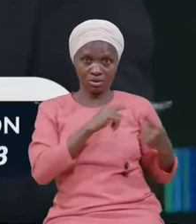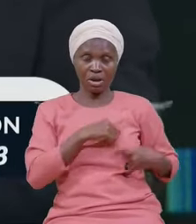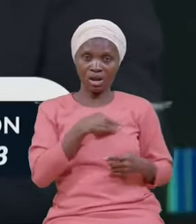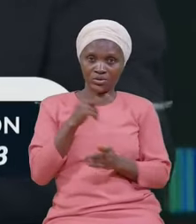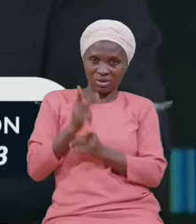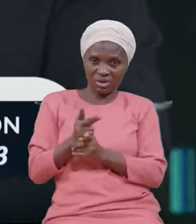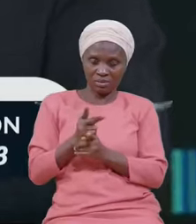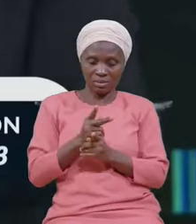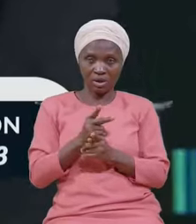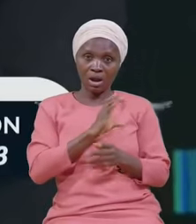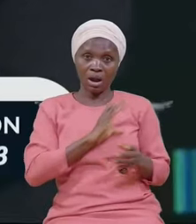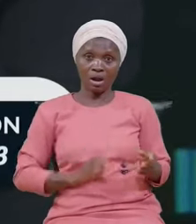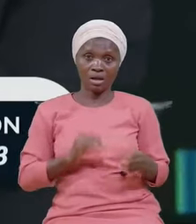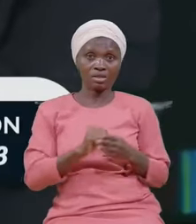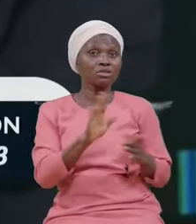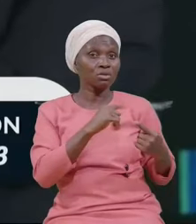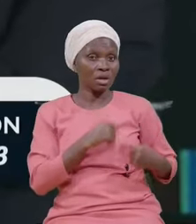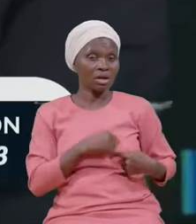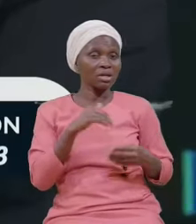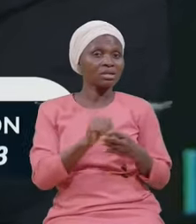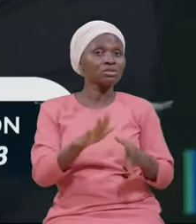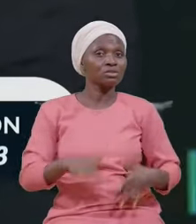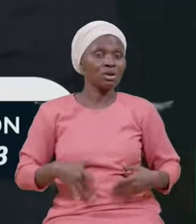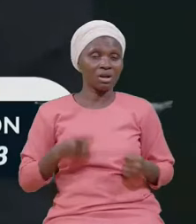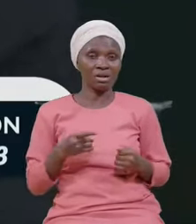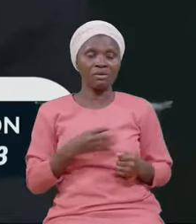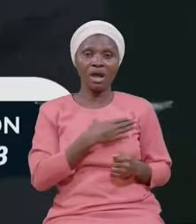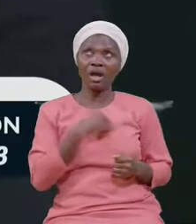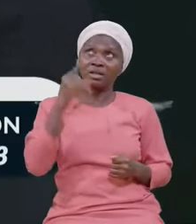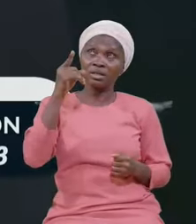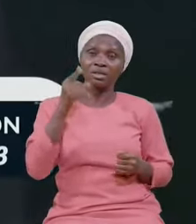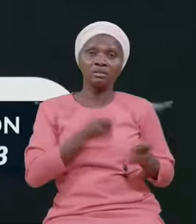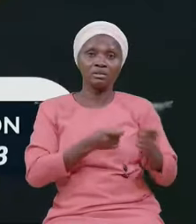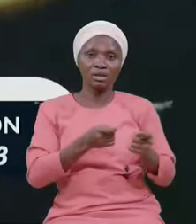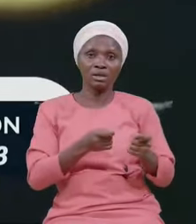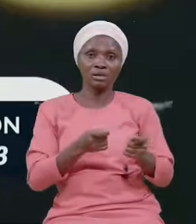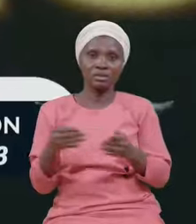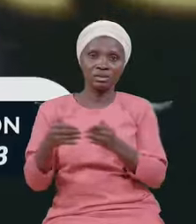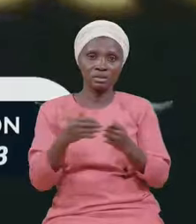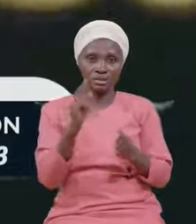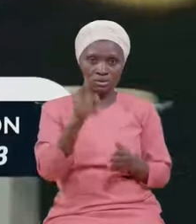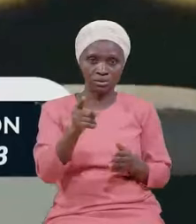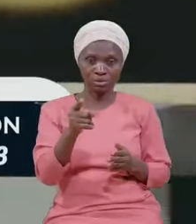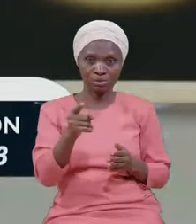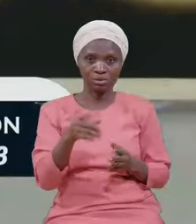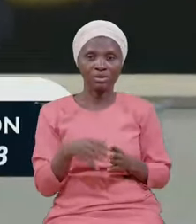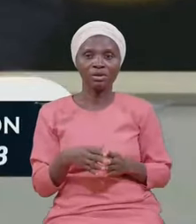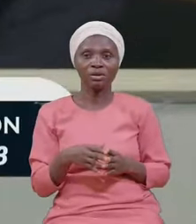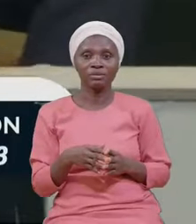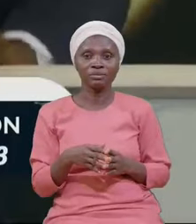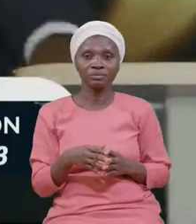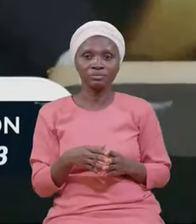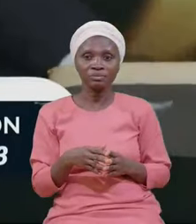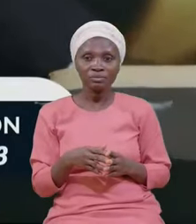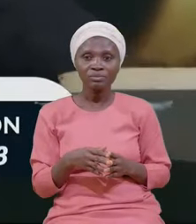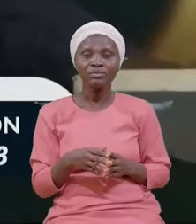Christ dans ton cœur, dans ta vie, et il dirige, il te contrôle du cœur, de l'esprit,